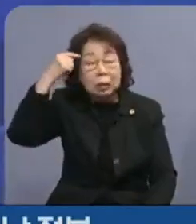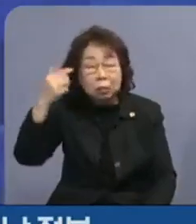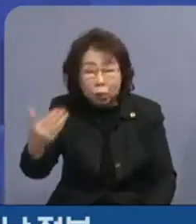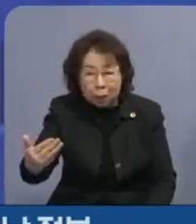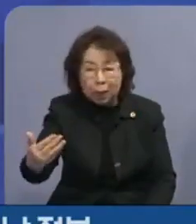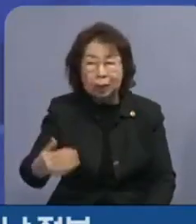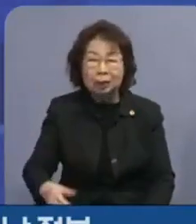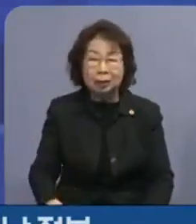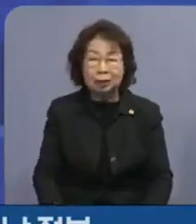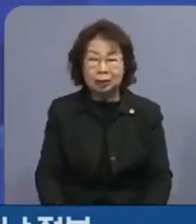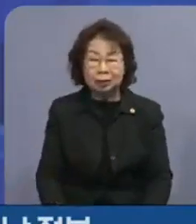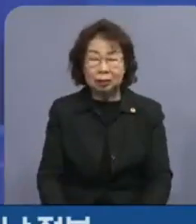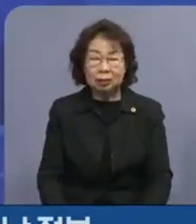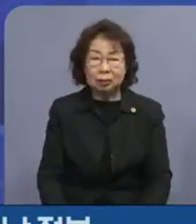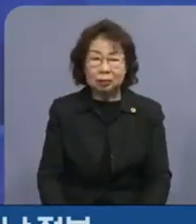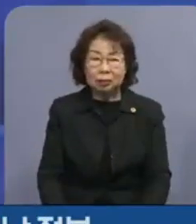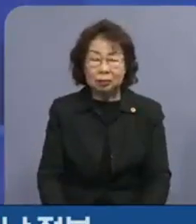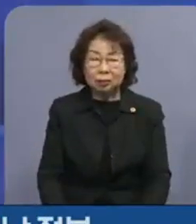강의에서의